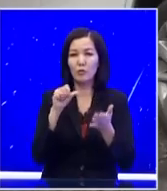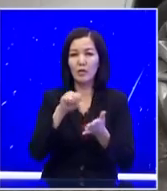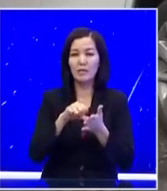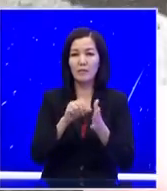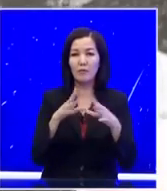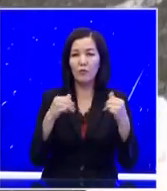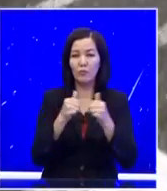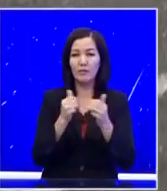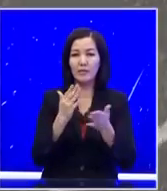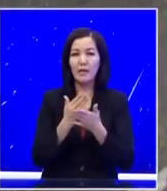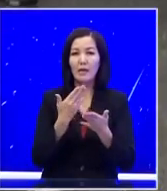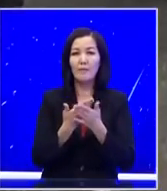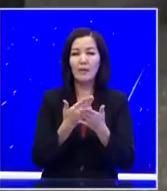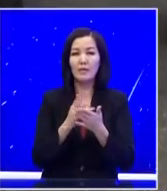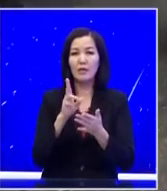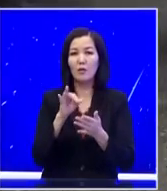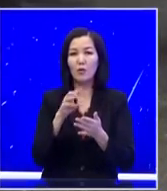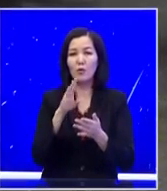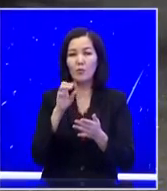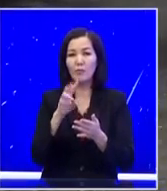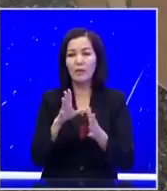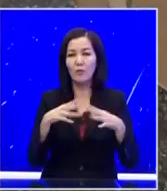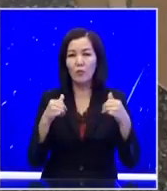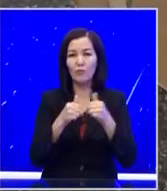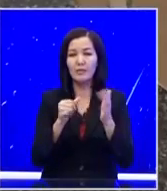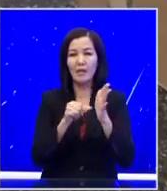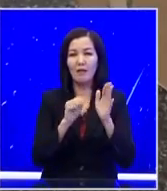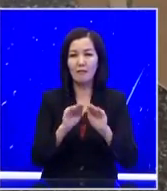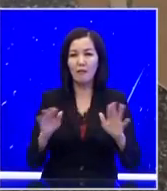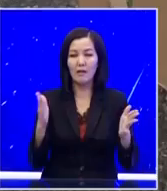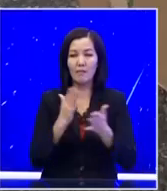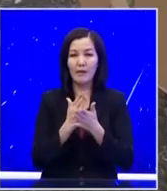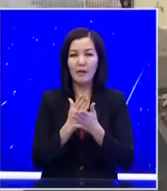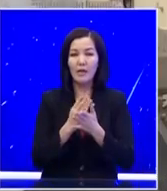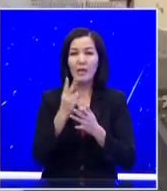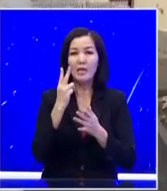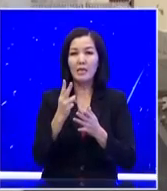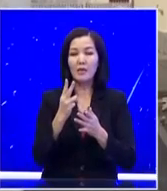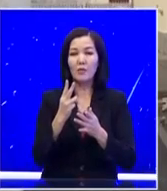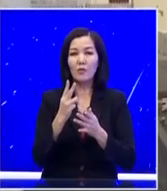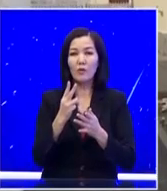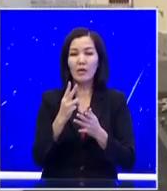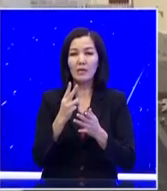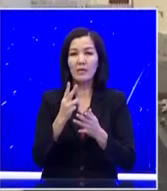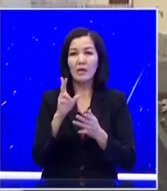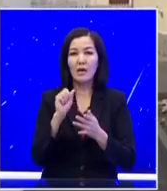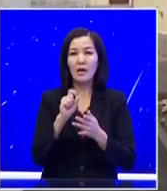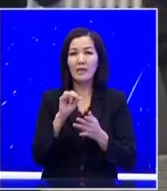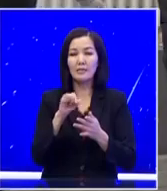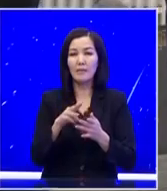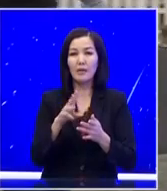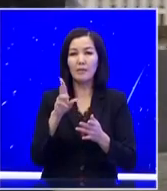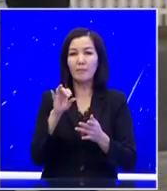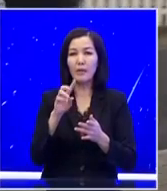бар отбасылар. Мәселен, Құрмет хандар әулетінде 6 бала өсіп келеді. Оның екеуі, яғни Азамат пен Бекзат,